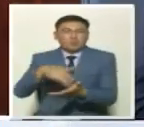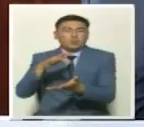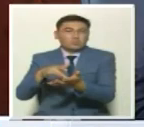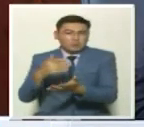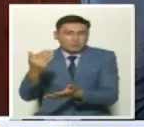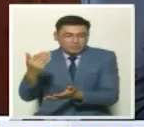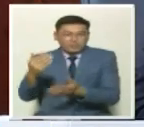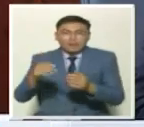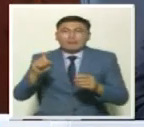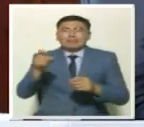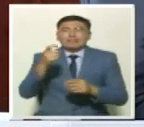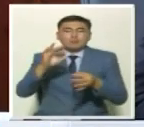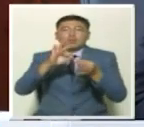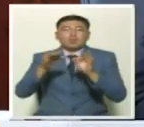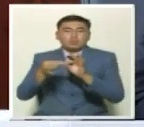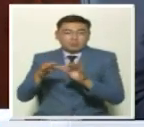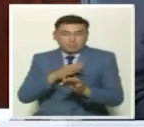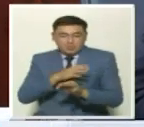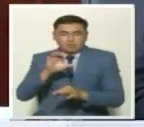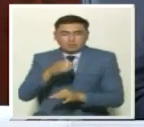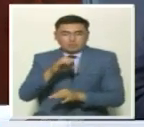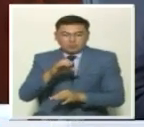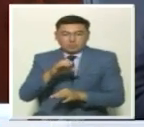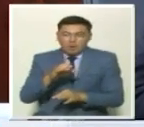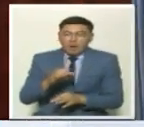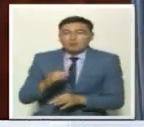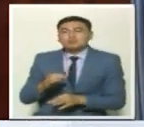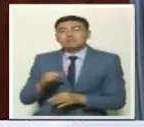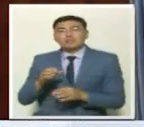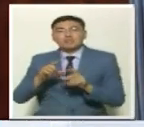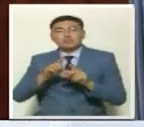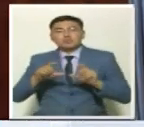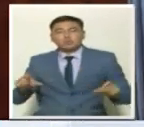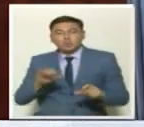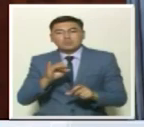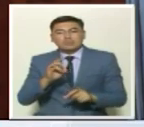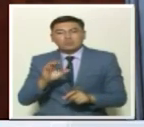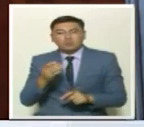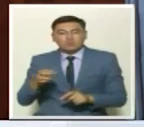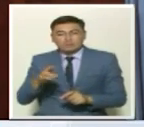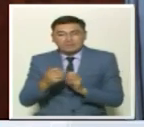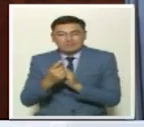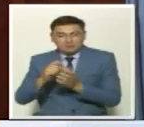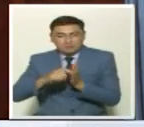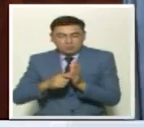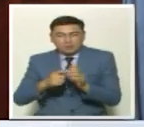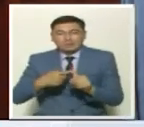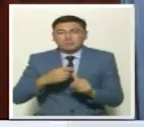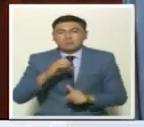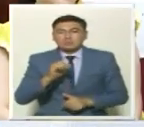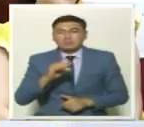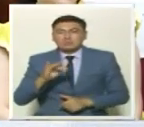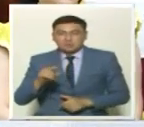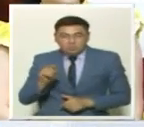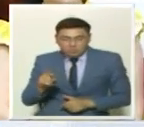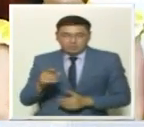өткен халықаралық химия олимпиадасында күміс медальді Ақтау қаласындағы білім инновация лицейінің 11-ші сынып оқушысы Санжар Нұрғалиев